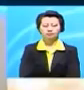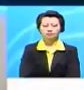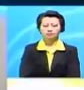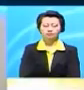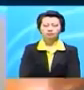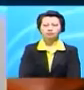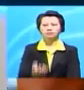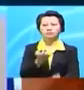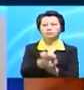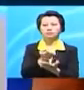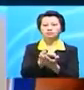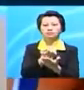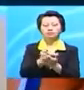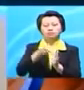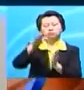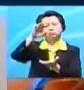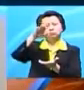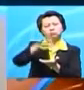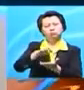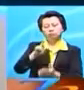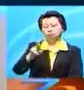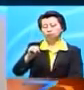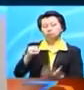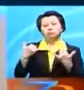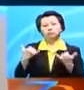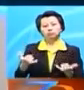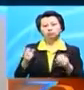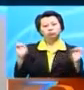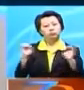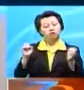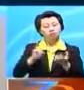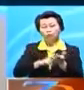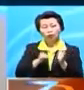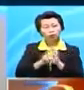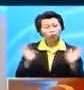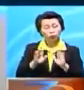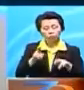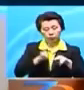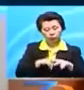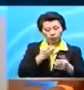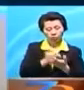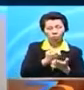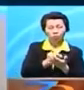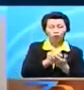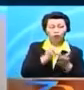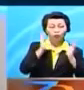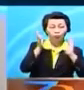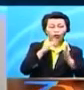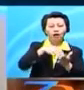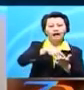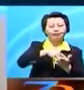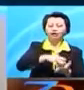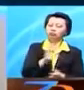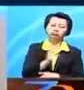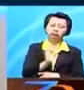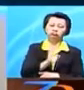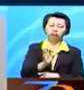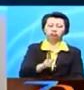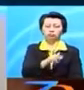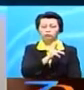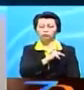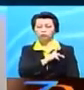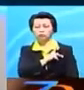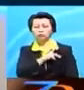Perkembangan ekonomi, tren penurunan ringgit ketika ini tidak bermakna kedudukan ekonomi domestik lemah. Menurut Ketua